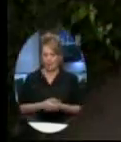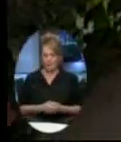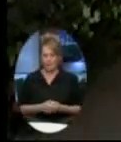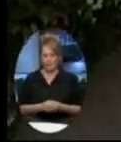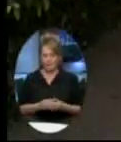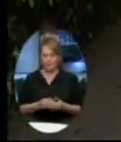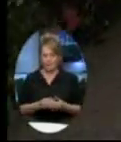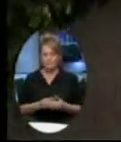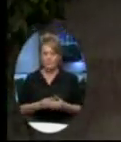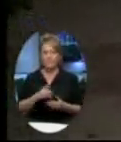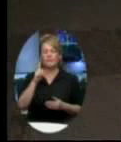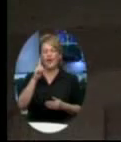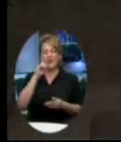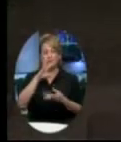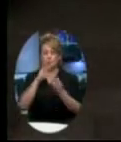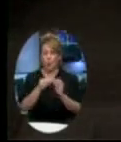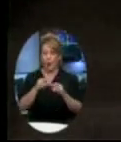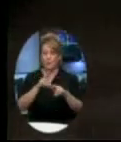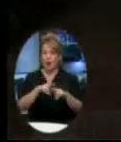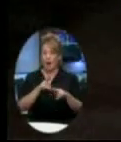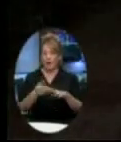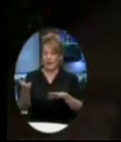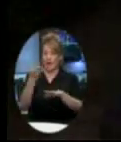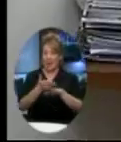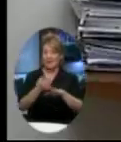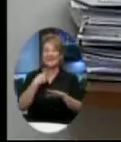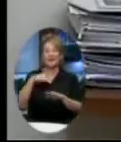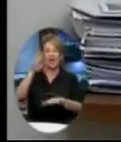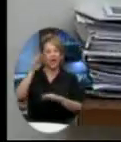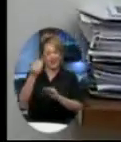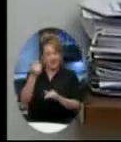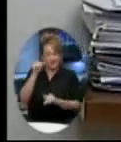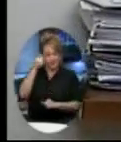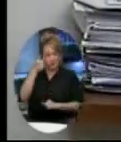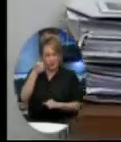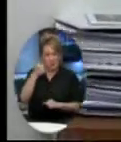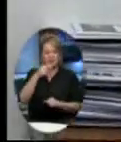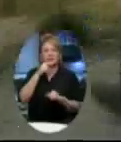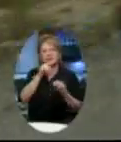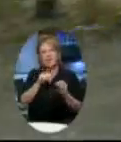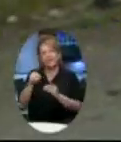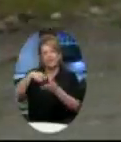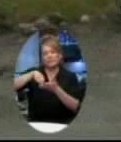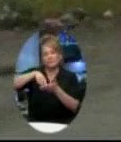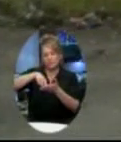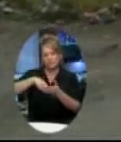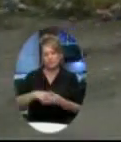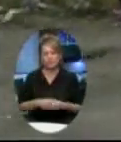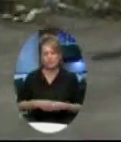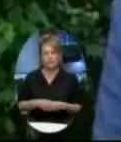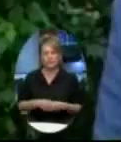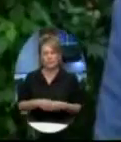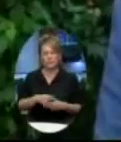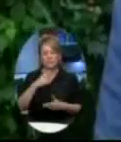עם זאת סוכם כי לאחר שיעלה בקריאה טרומית ביום רביעי הקרוב הוא יעבור ריכוך משמעותי. החיילים נשלחים